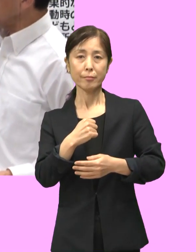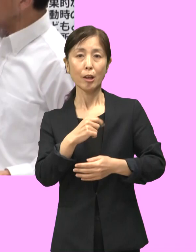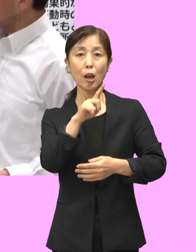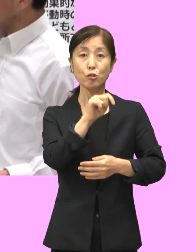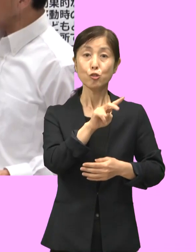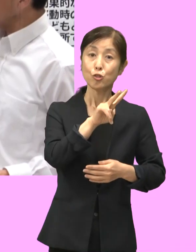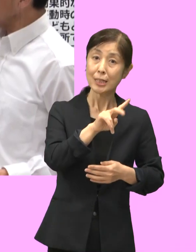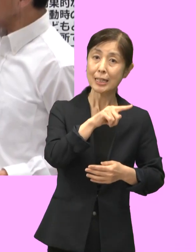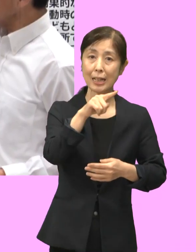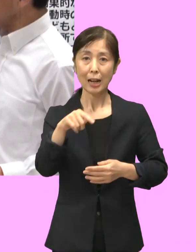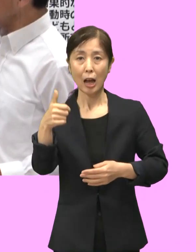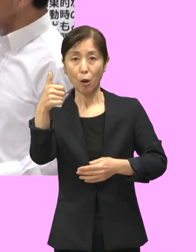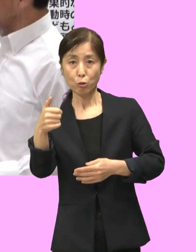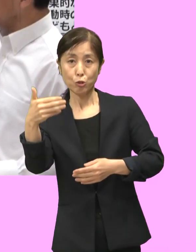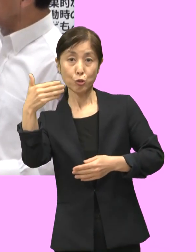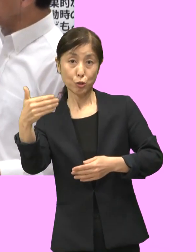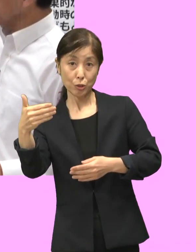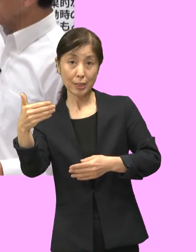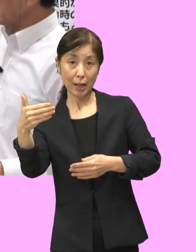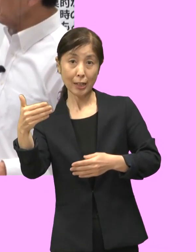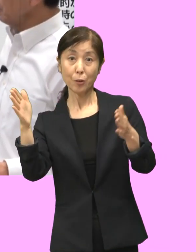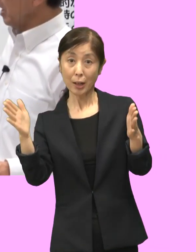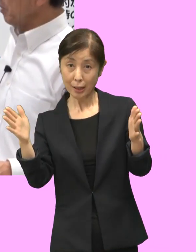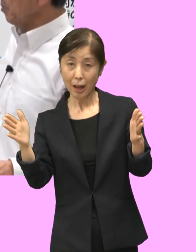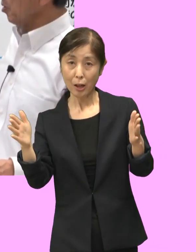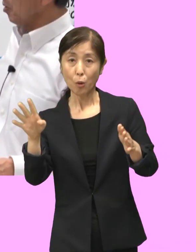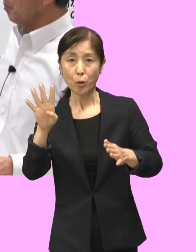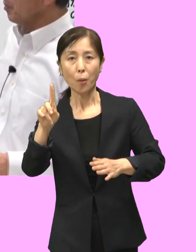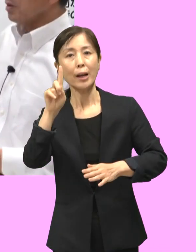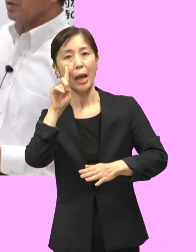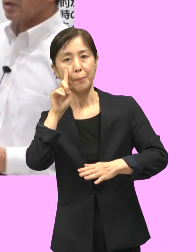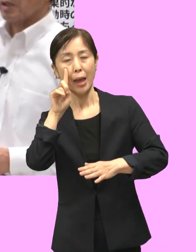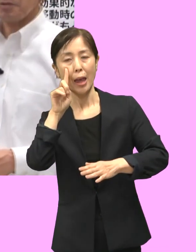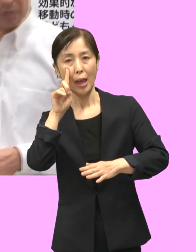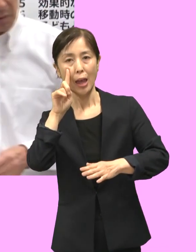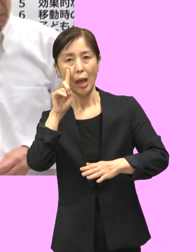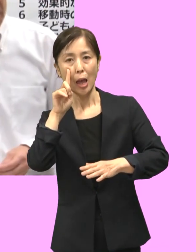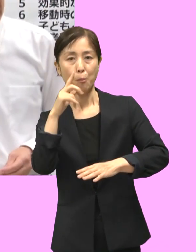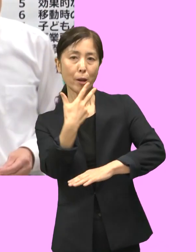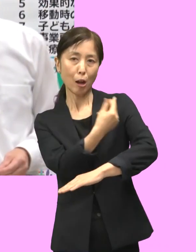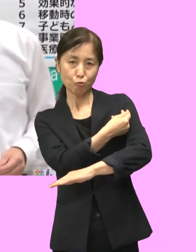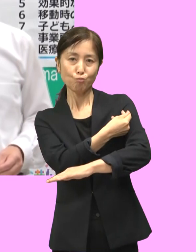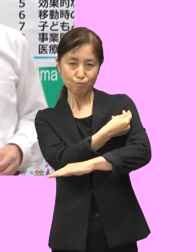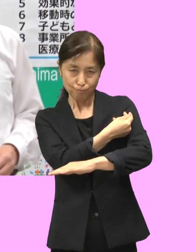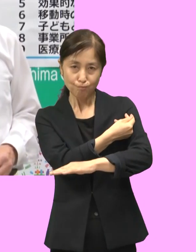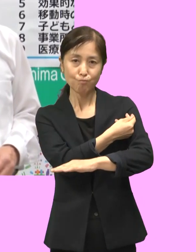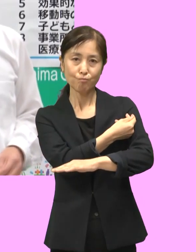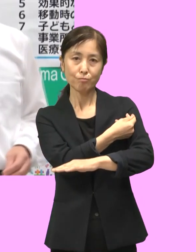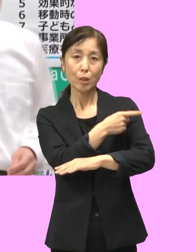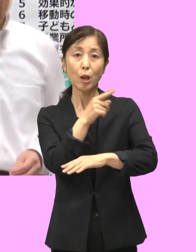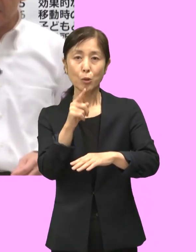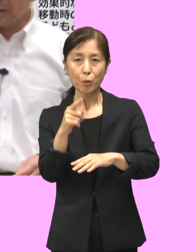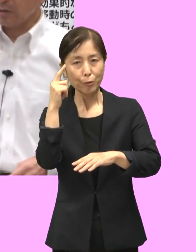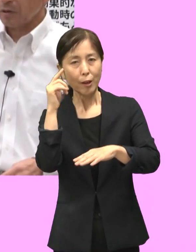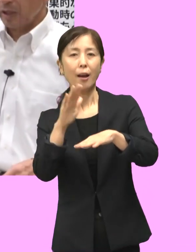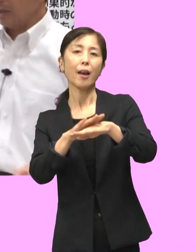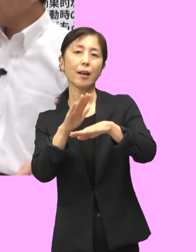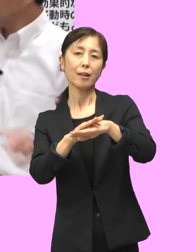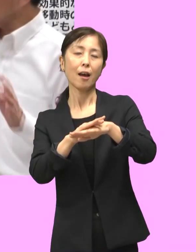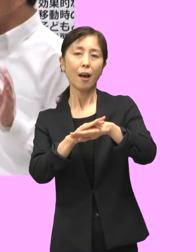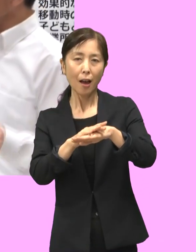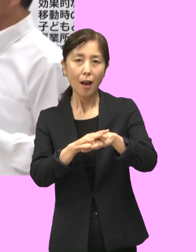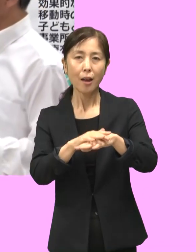12歳から59歳型の4回目も打つという前提に立って今